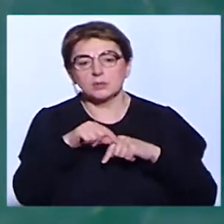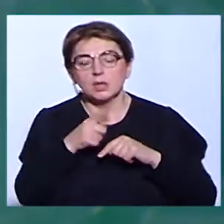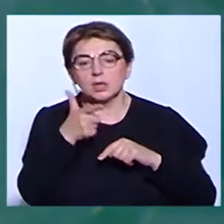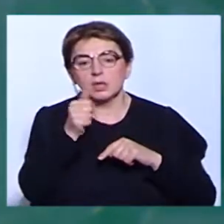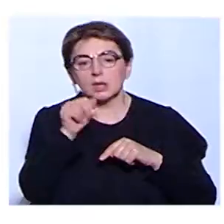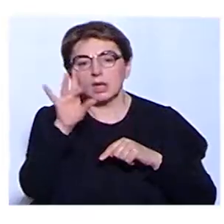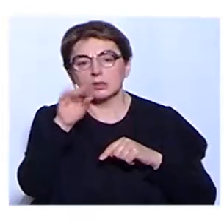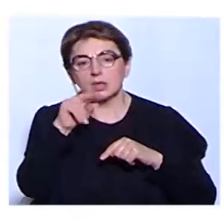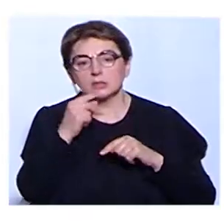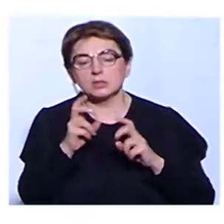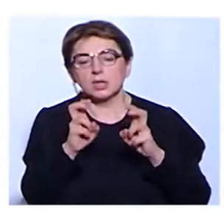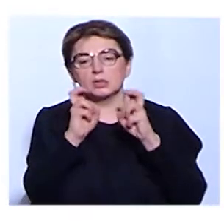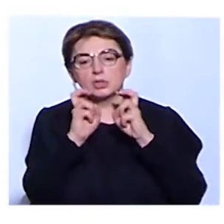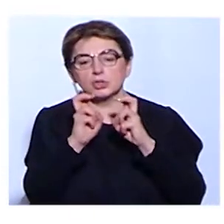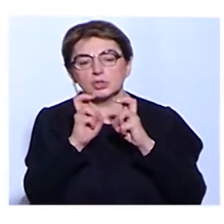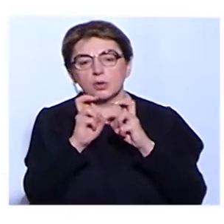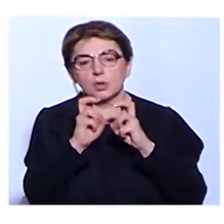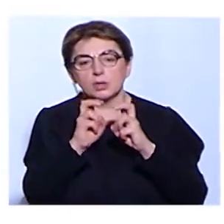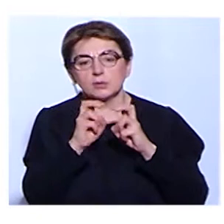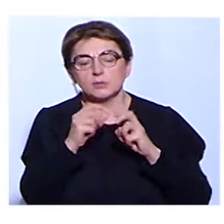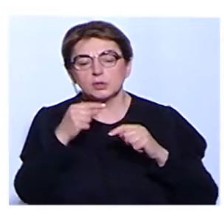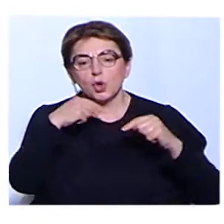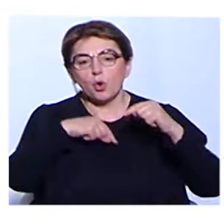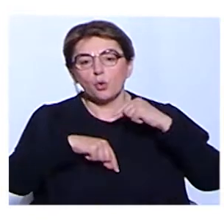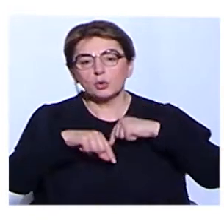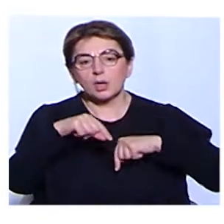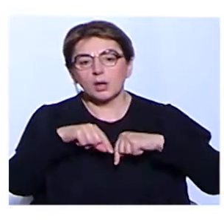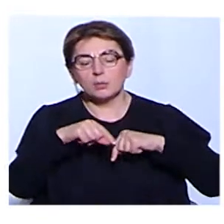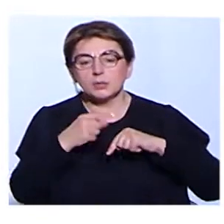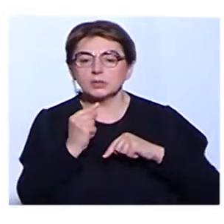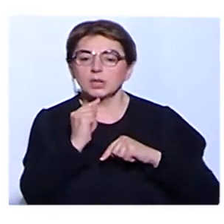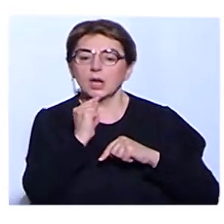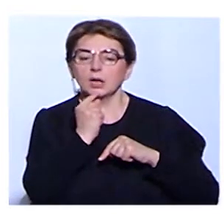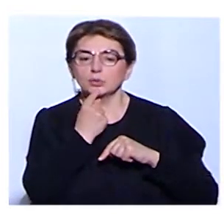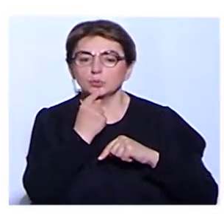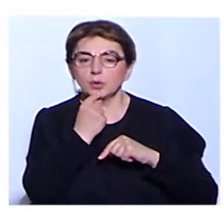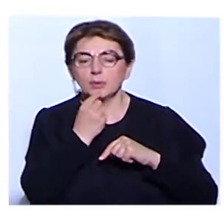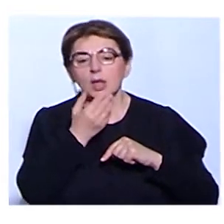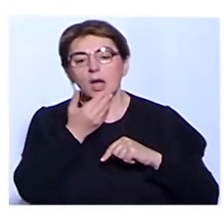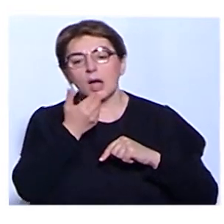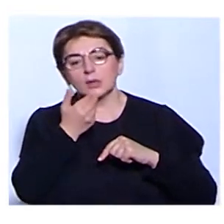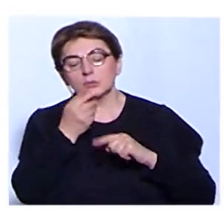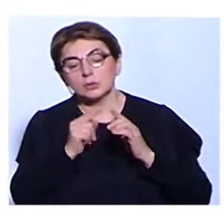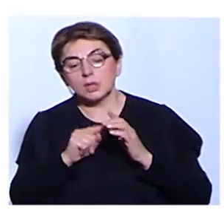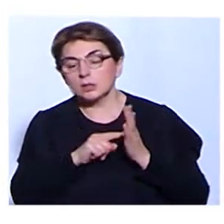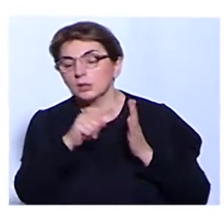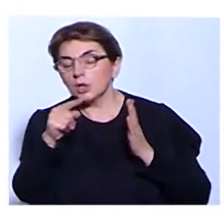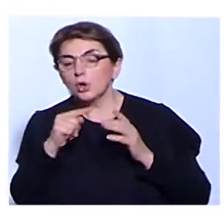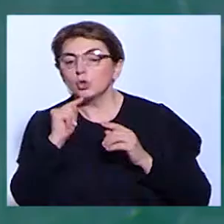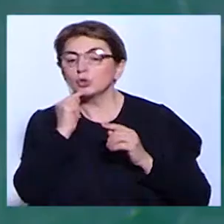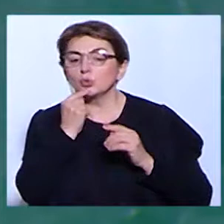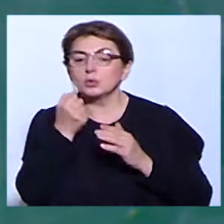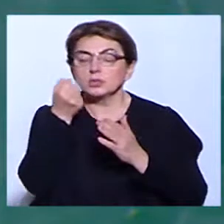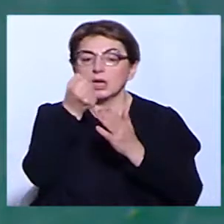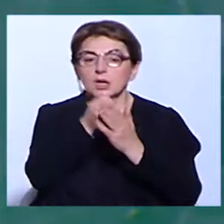გრადაცია ნიშნავს ორგანიზმების გართულებას მარტივიდან რთულისაკენ.